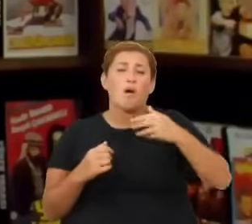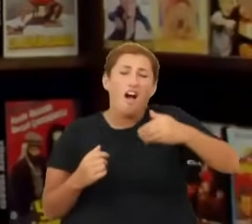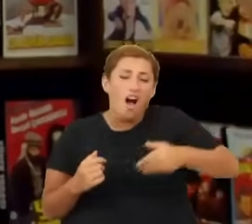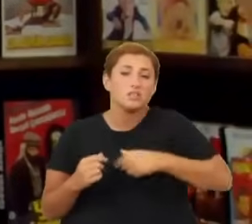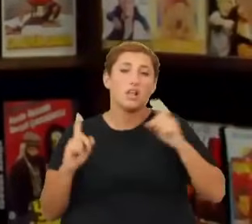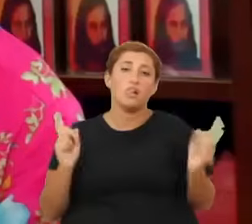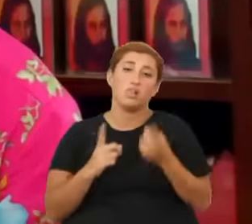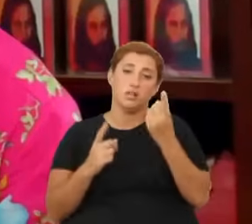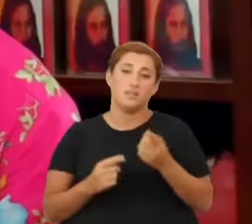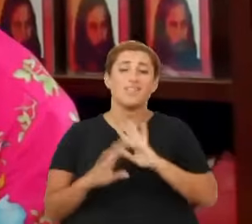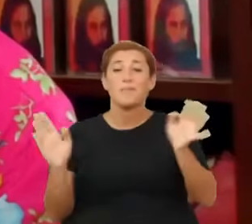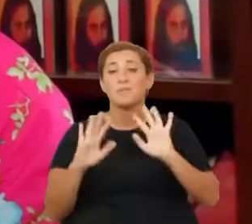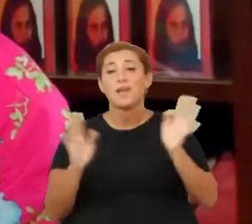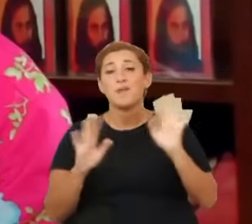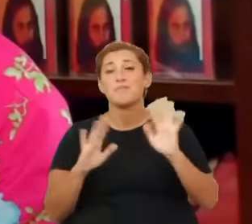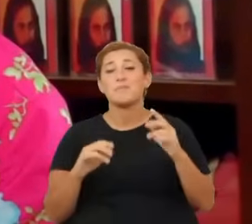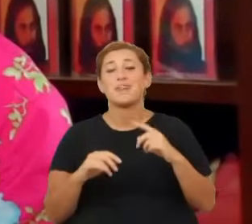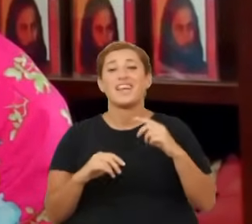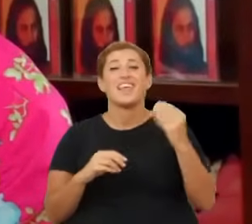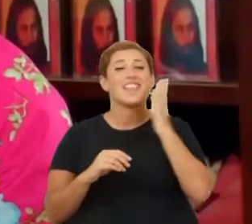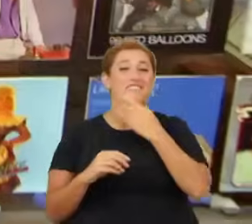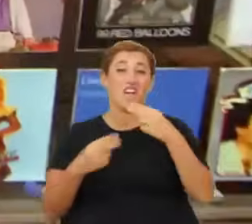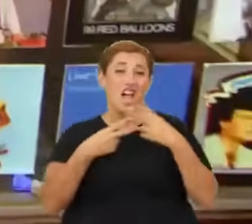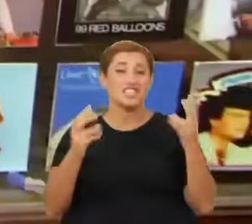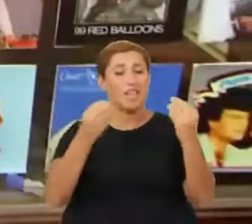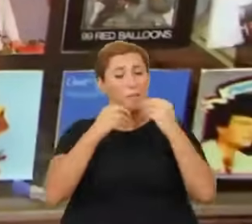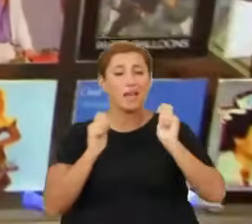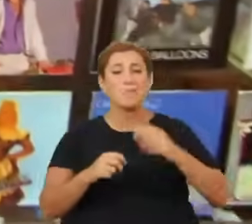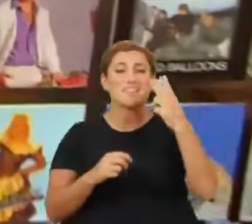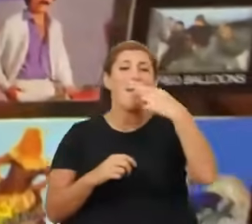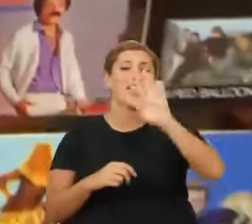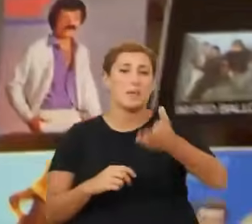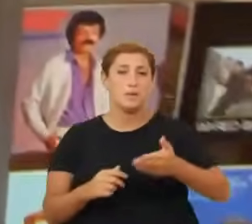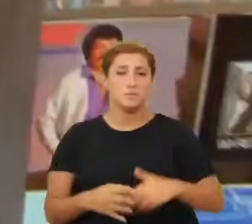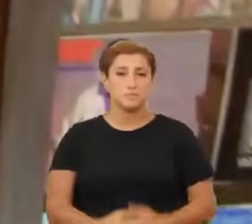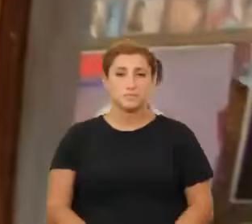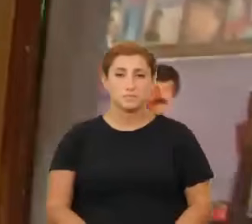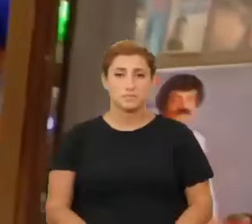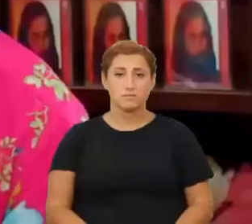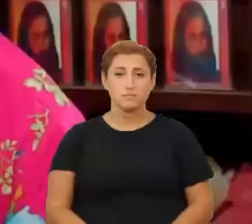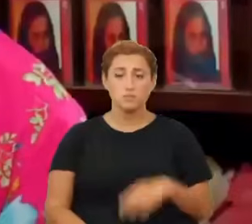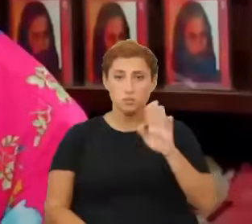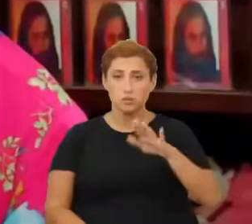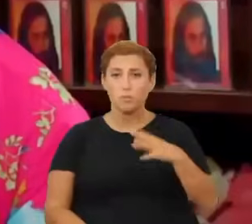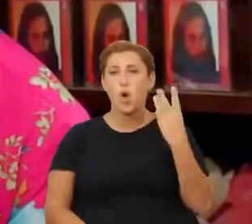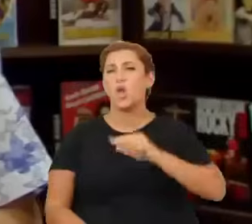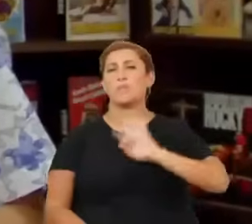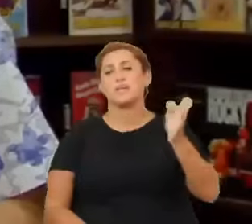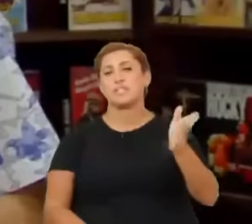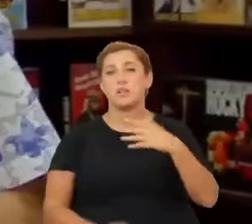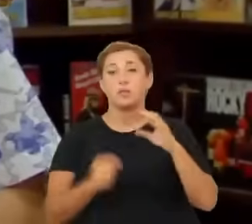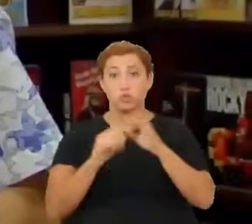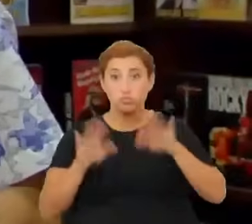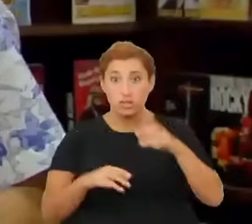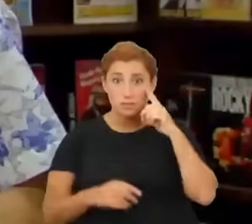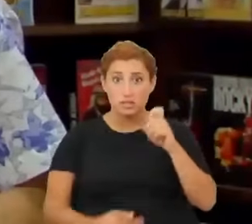kadar da şeyim yani. Tamam lan tamam, iftarda çıkartırsın acısını, tamam. Ağlama burada. Butik burada mısın? Olmaz olaydı. Butik